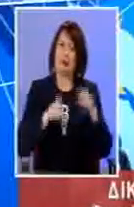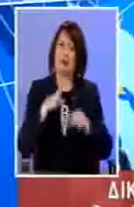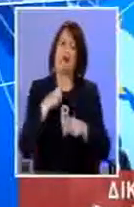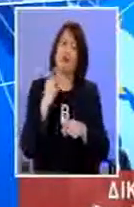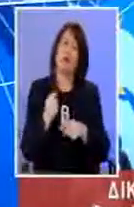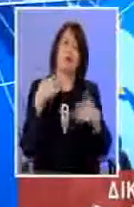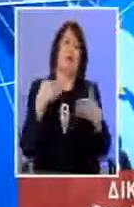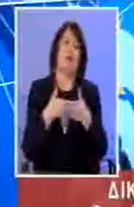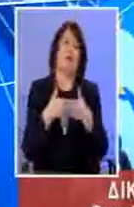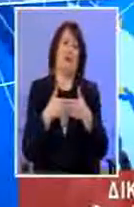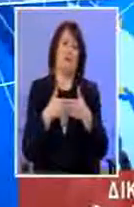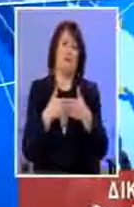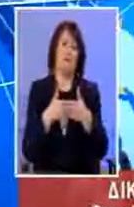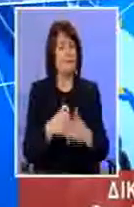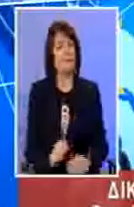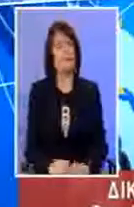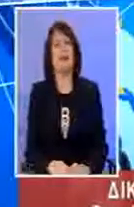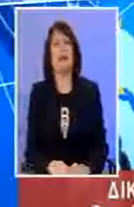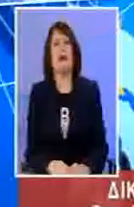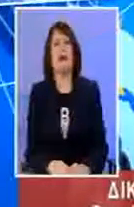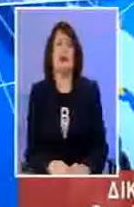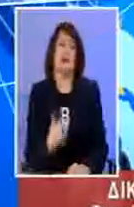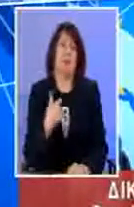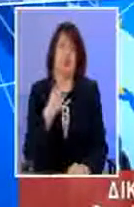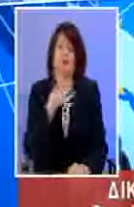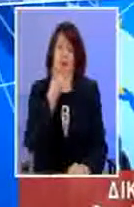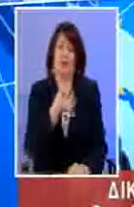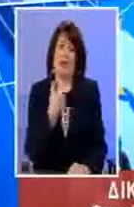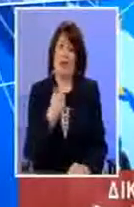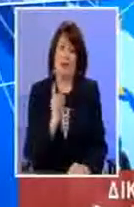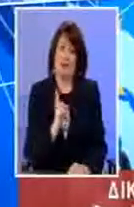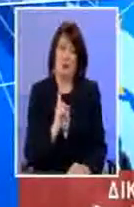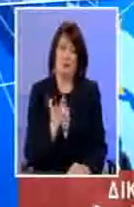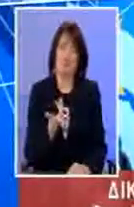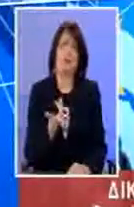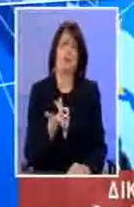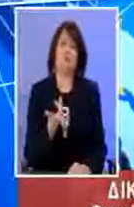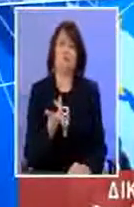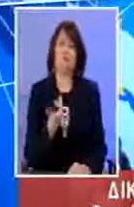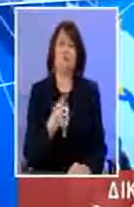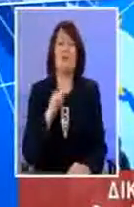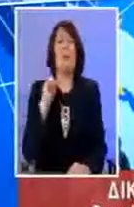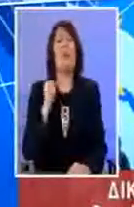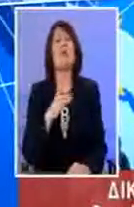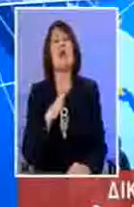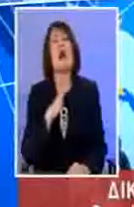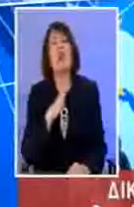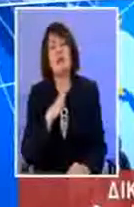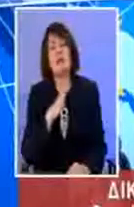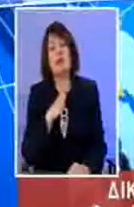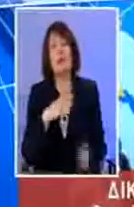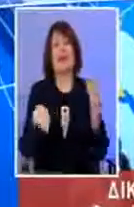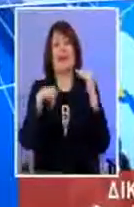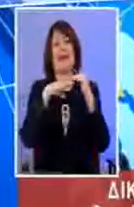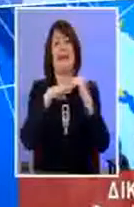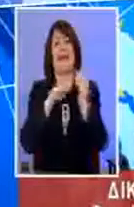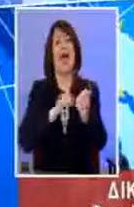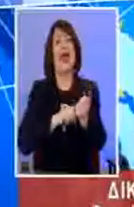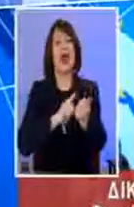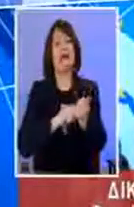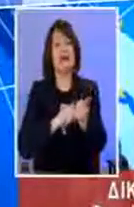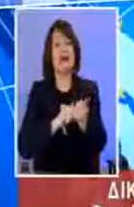ανθρώπους. Και δεν ισχυρίζεται κανείς βέβαια ότι όλοι οι άνθρωποι είναι ίσοι στο χαρακτήρα